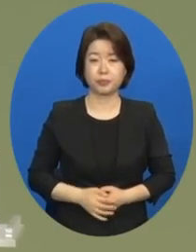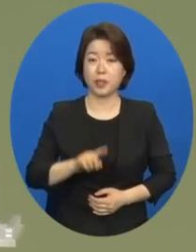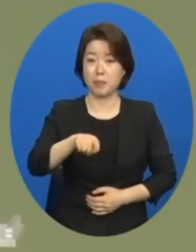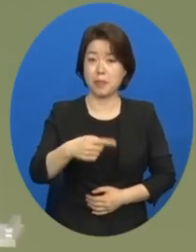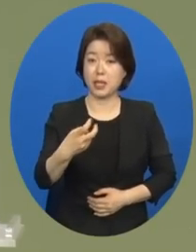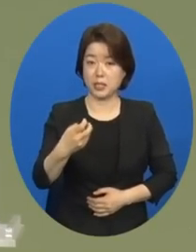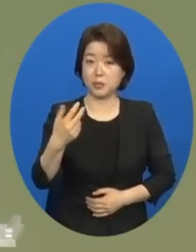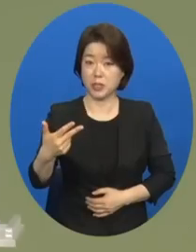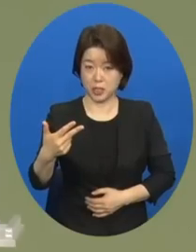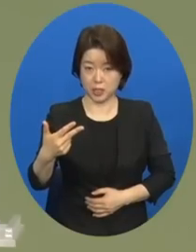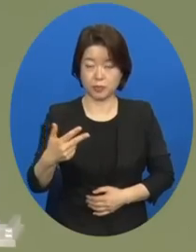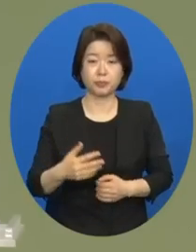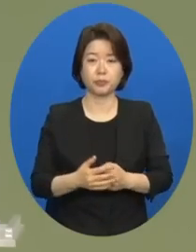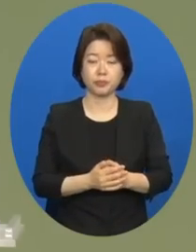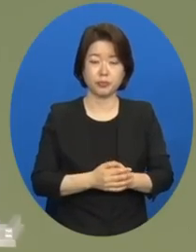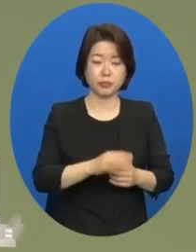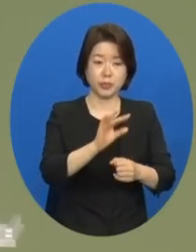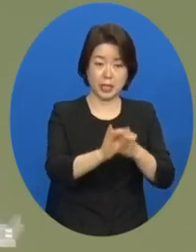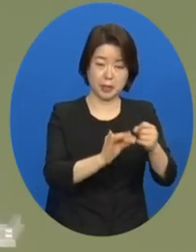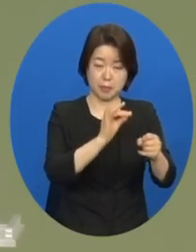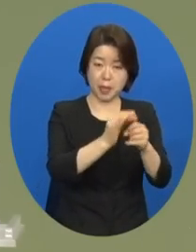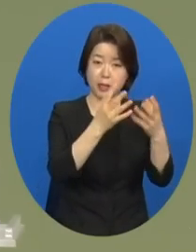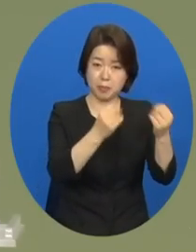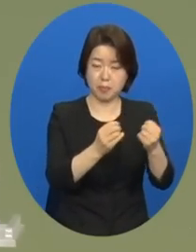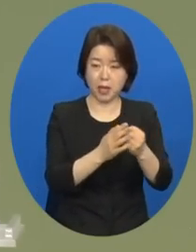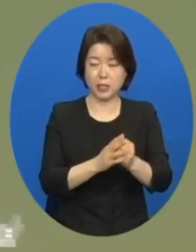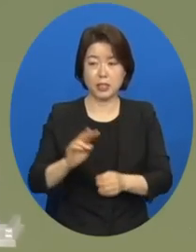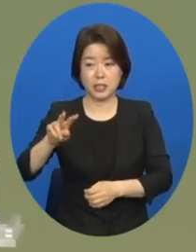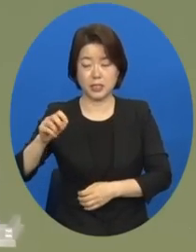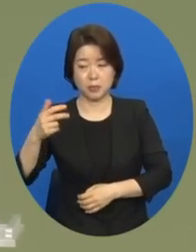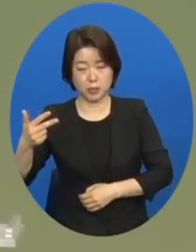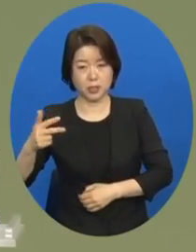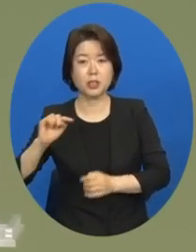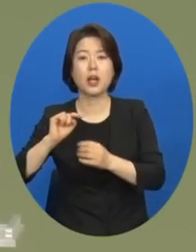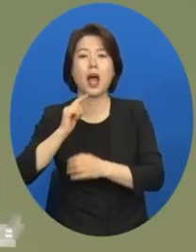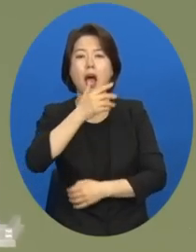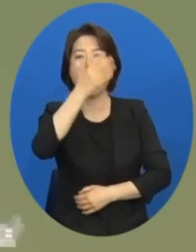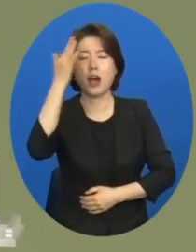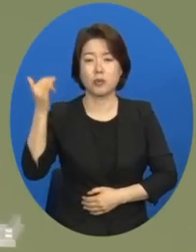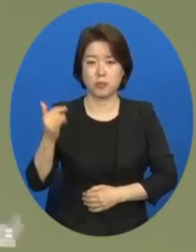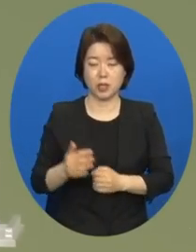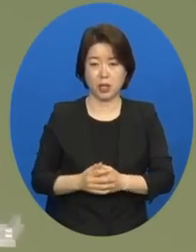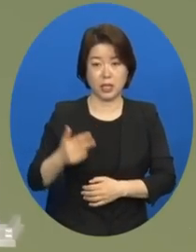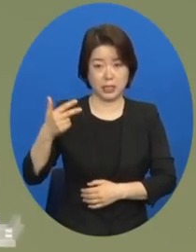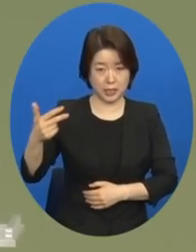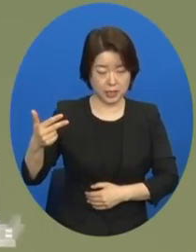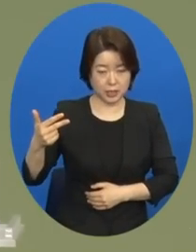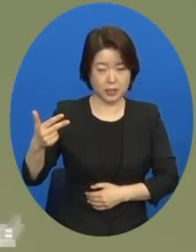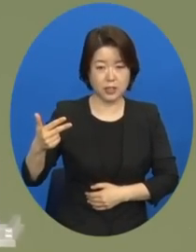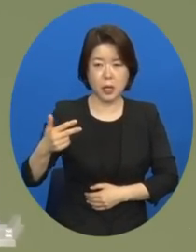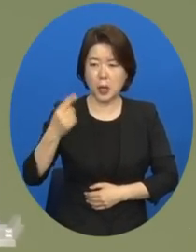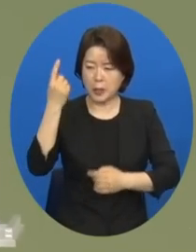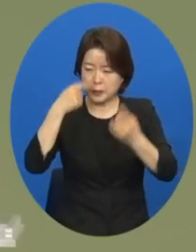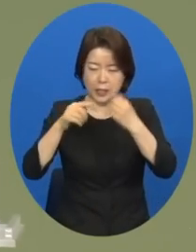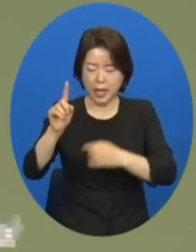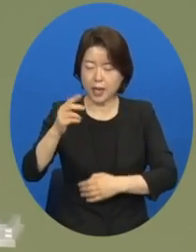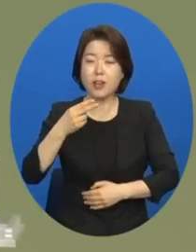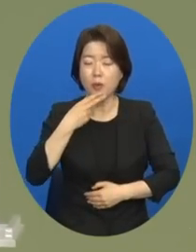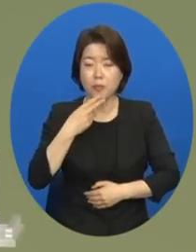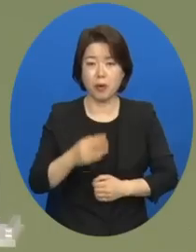127세는 100은 많은 아이를 20은 아름다움은 아름다움을 치른 흠 없음을 상징하며